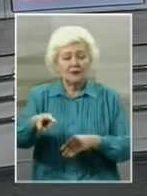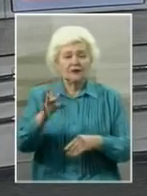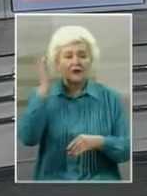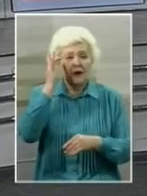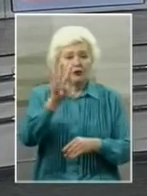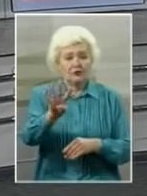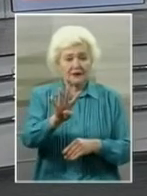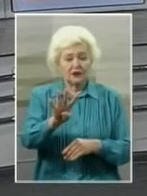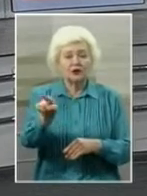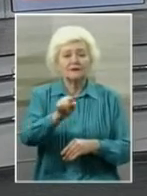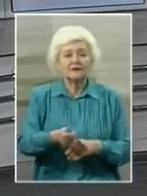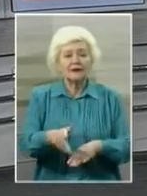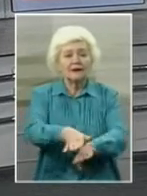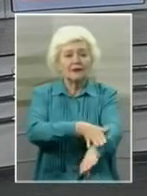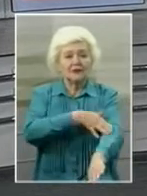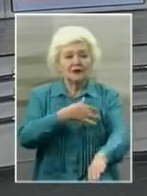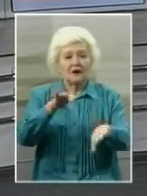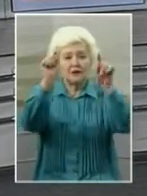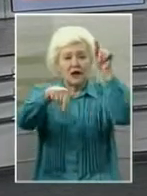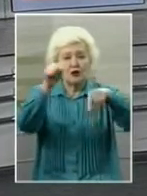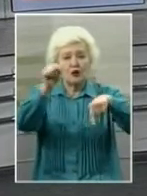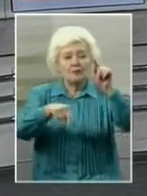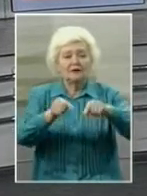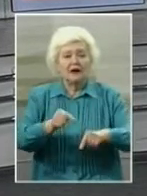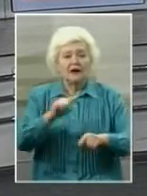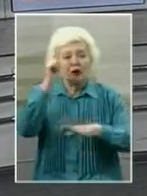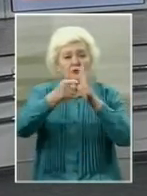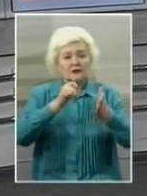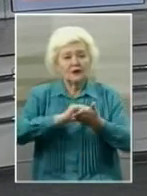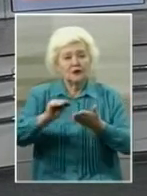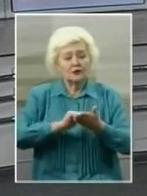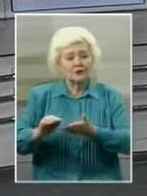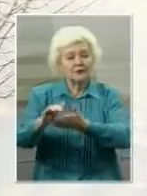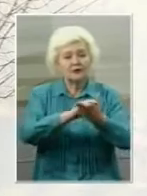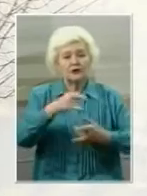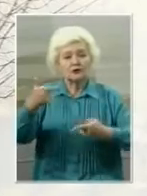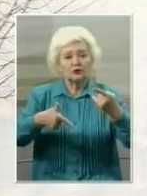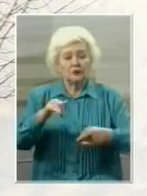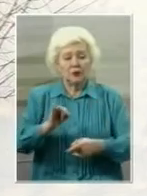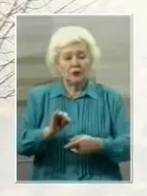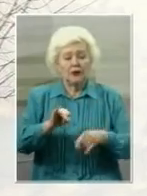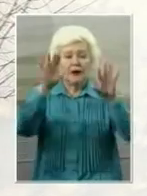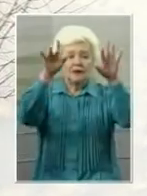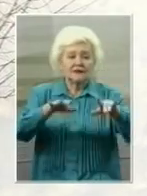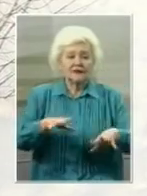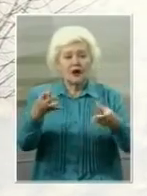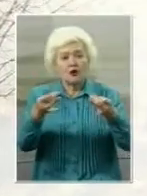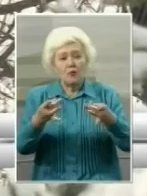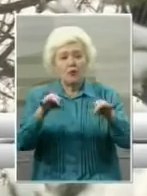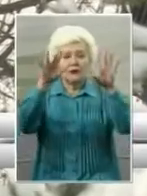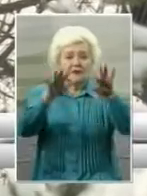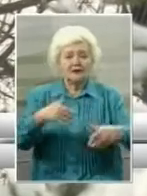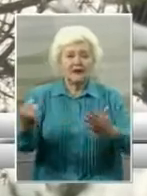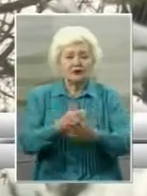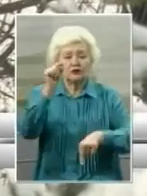4. Скільки триватимуть опади, дізнавалися кореспонденти Суспільного. Сніг, дощ, мокрий сніг і